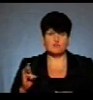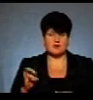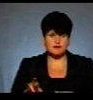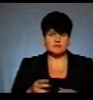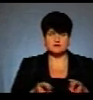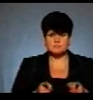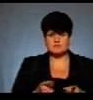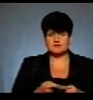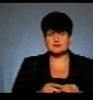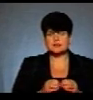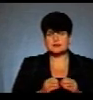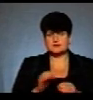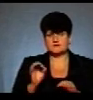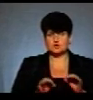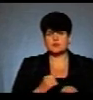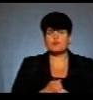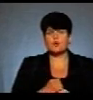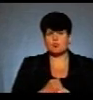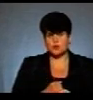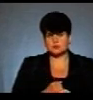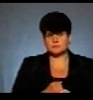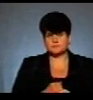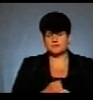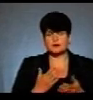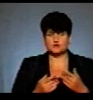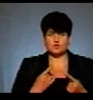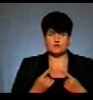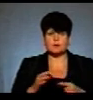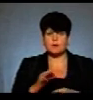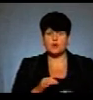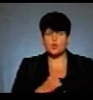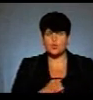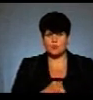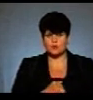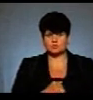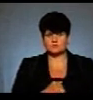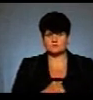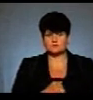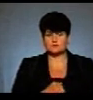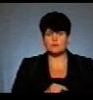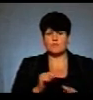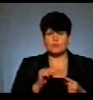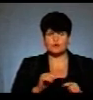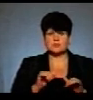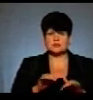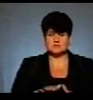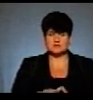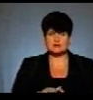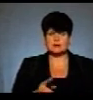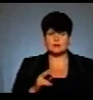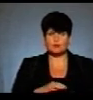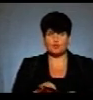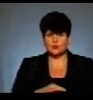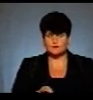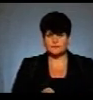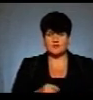там 10% роботи, якщо говорити про роботу по протидії попередженню булінгу. А